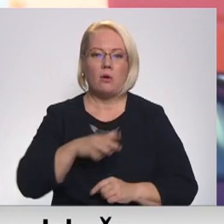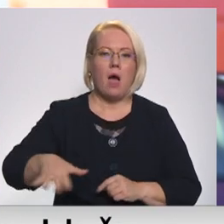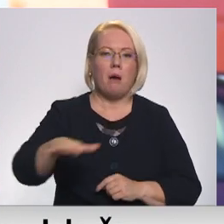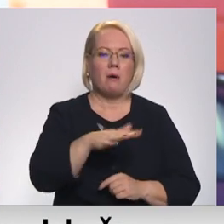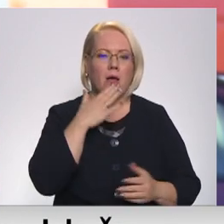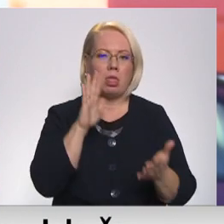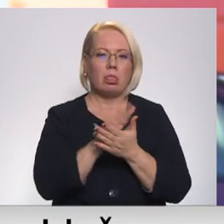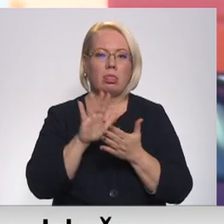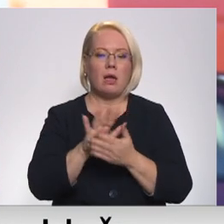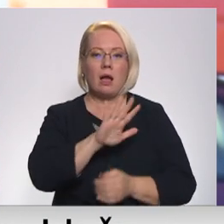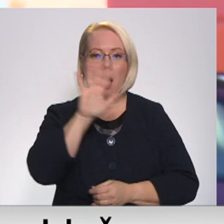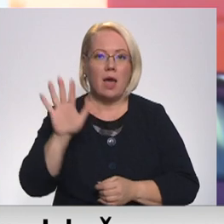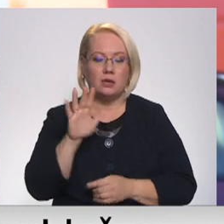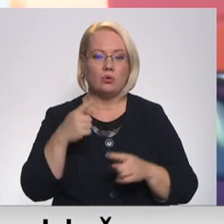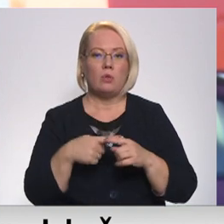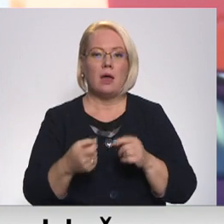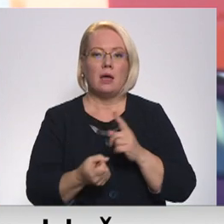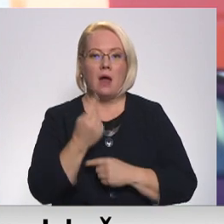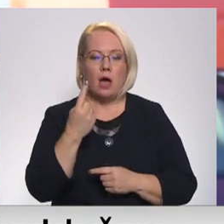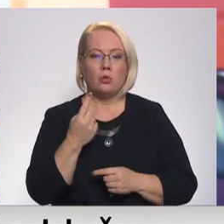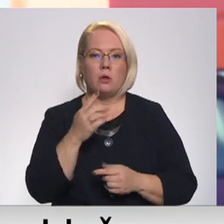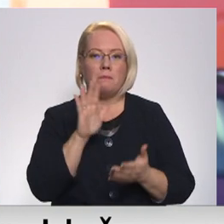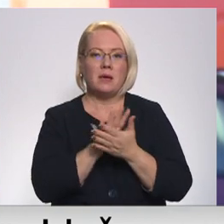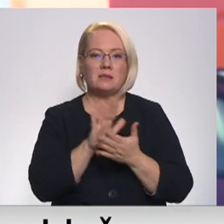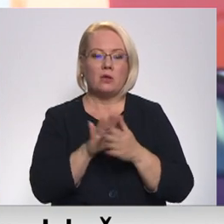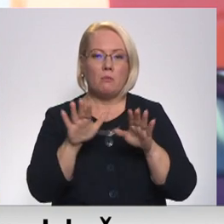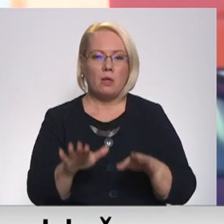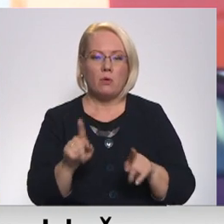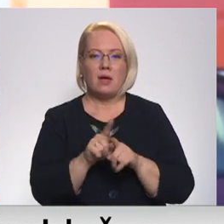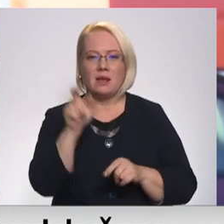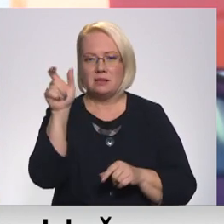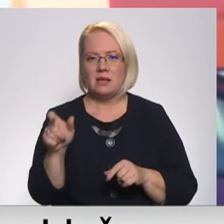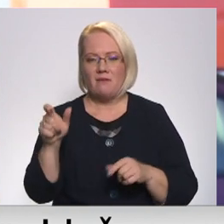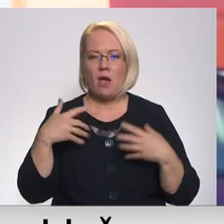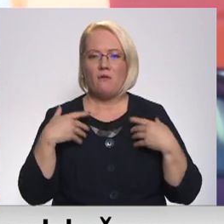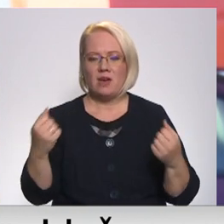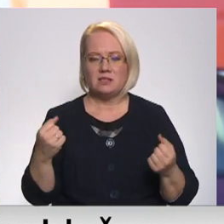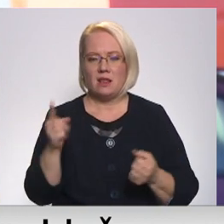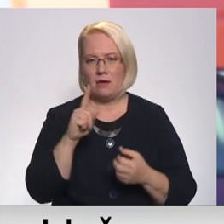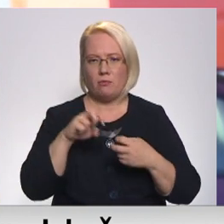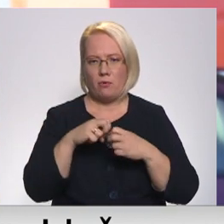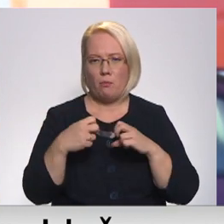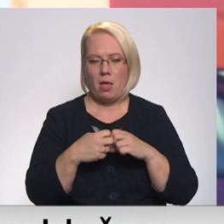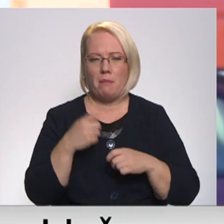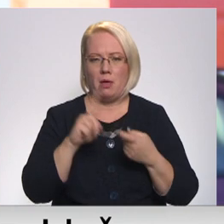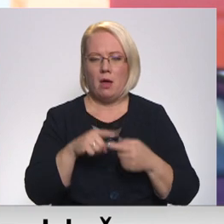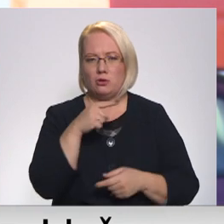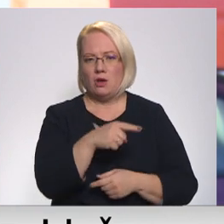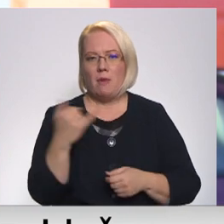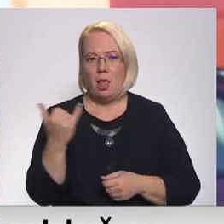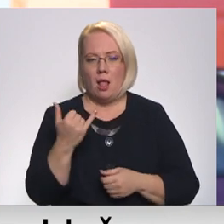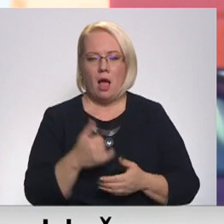gaisu un radot paliekošo piesārņojumu, gan arī cilvēku veselībai atstāja ļoti nozīmīgo iespaidu,